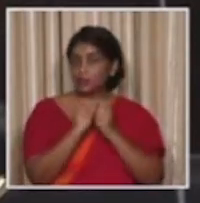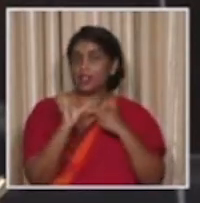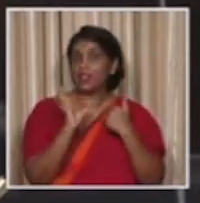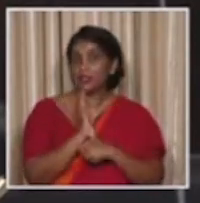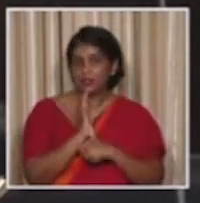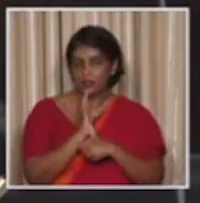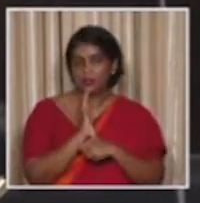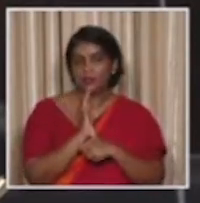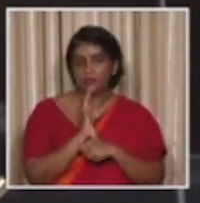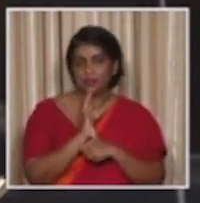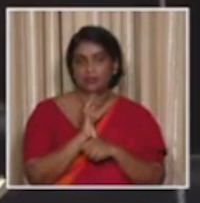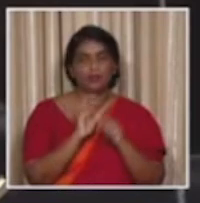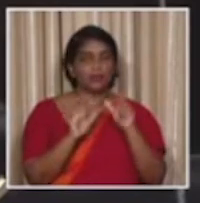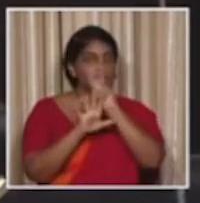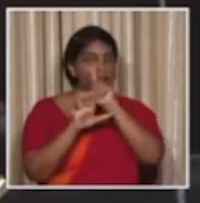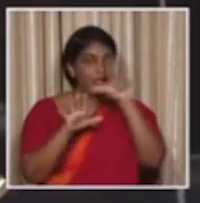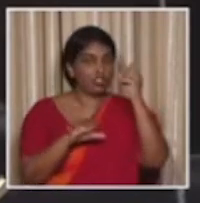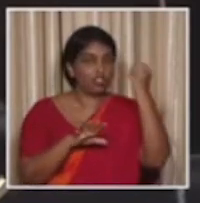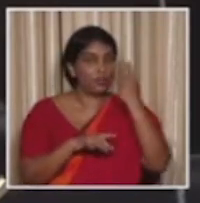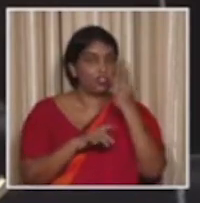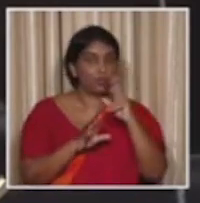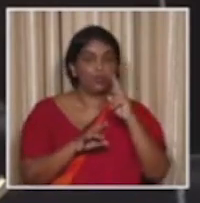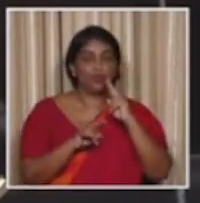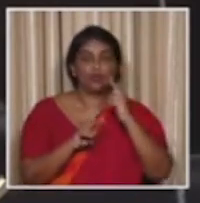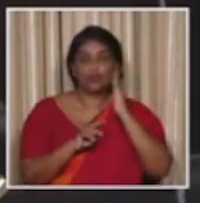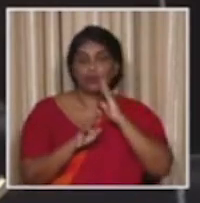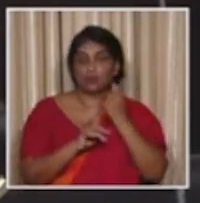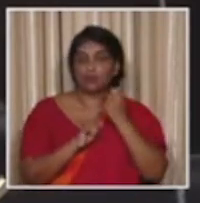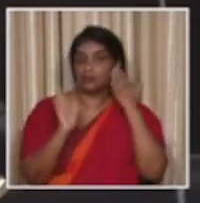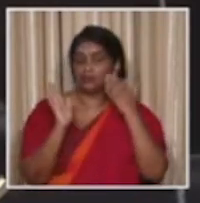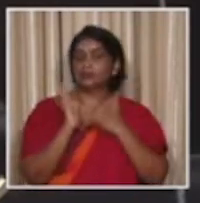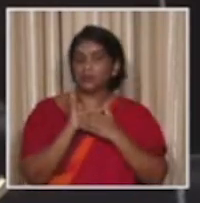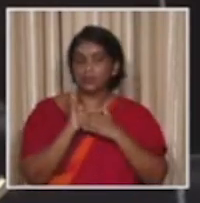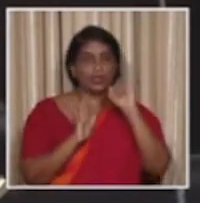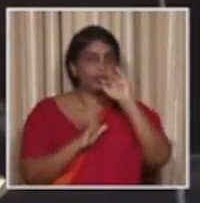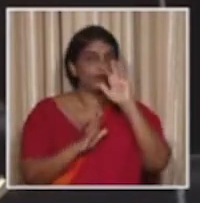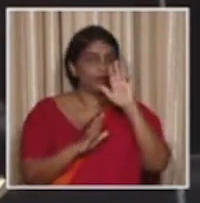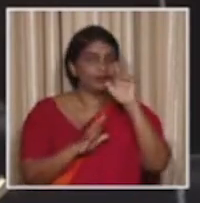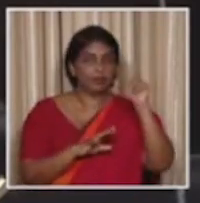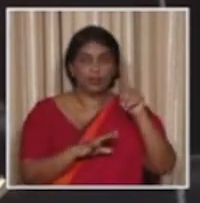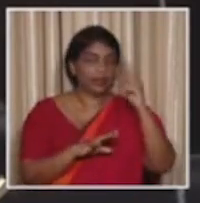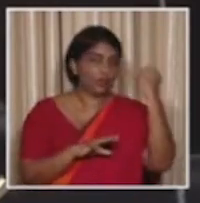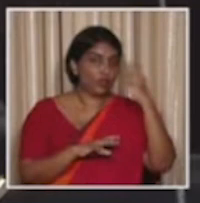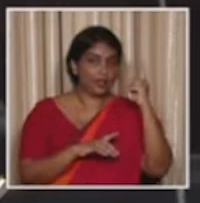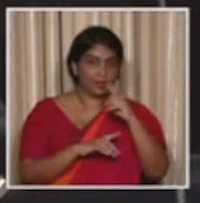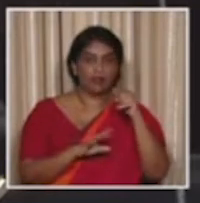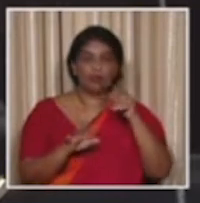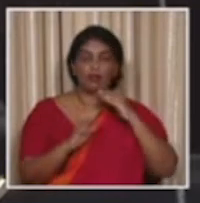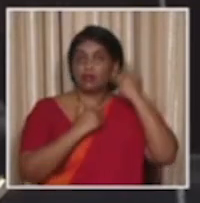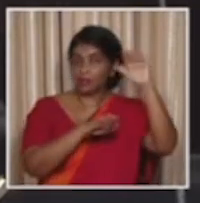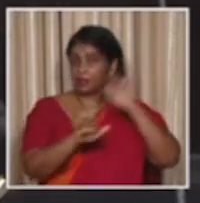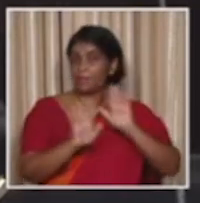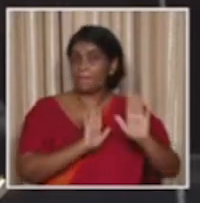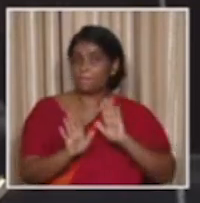කෙටුම්පත 17 අංක 12 දරන විදේශ විනිමය පනත යටතේ නියමය සහ 69 අංක 1 දරන ආනයන හා අපනයන පාලන පනත